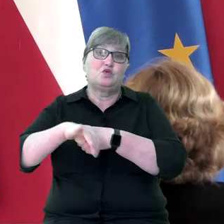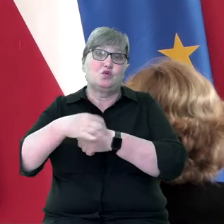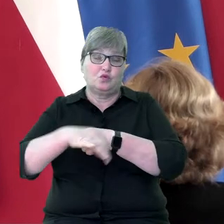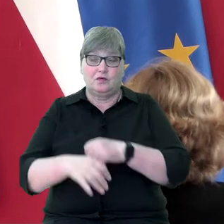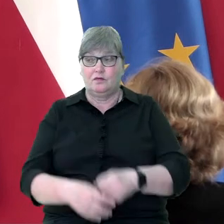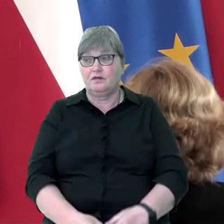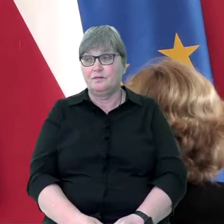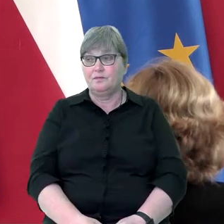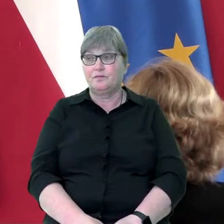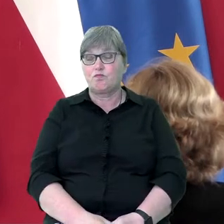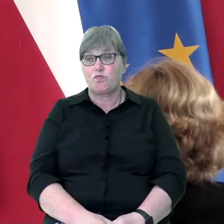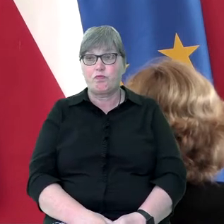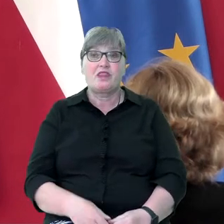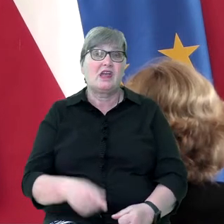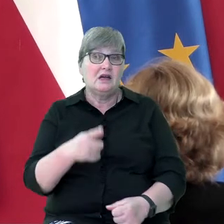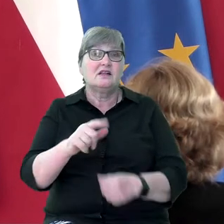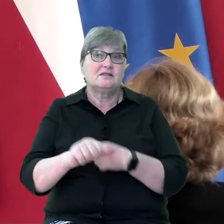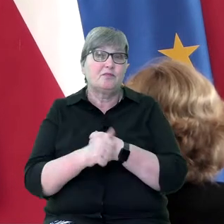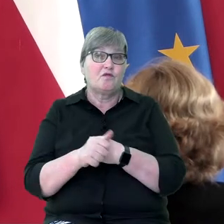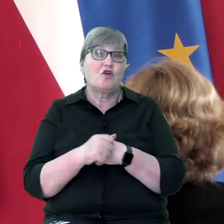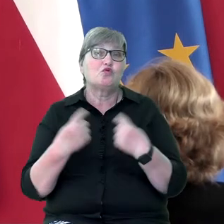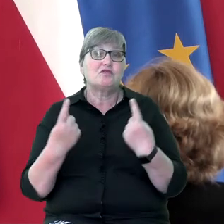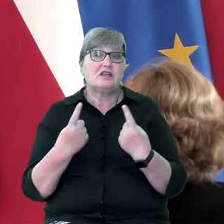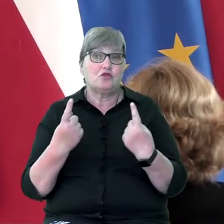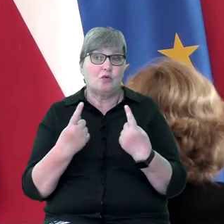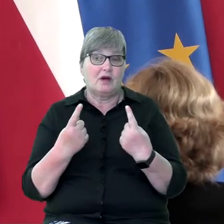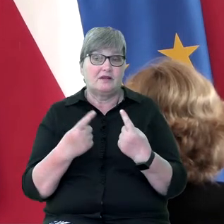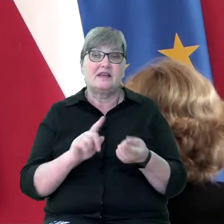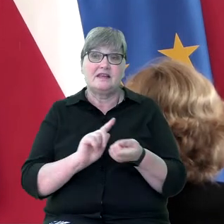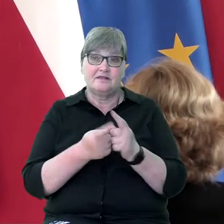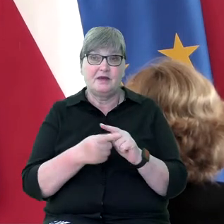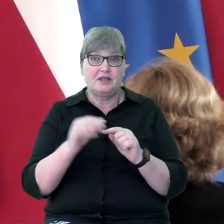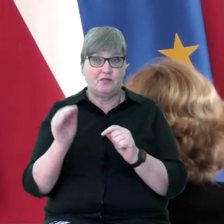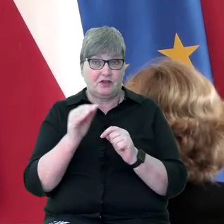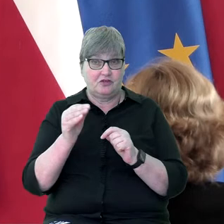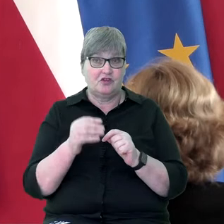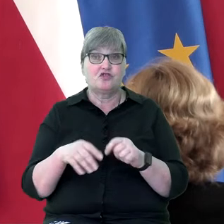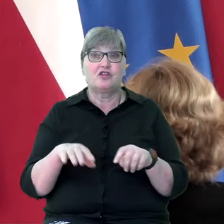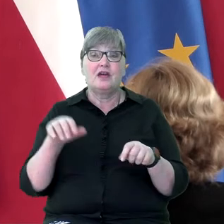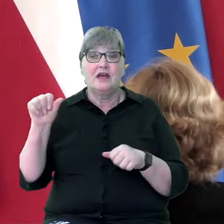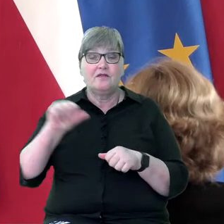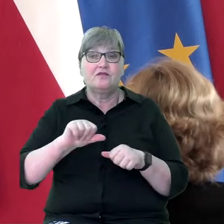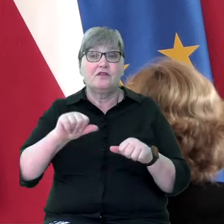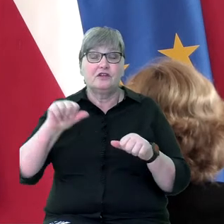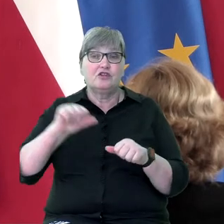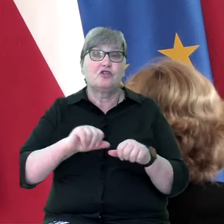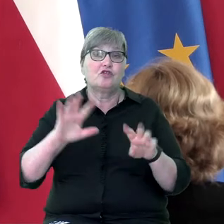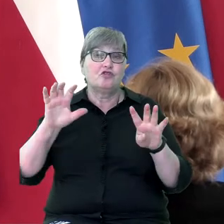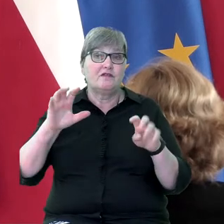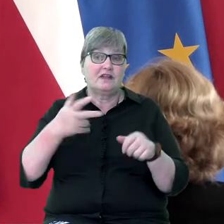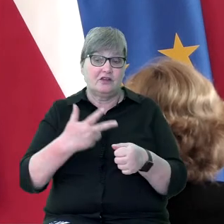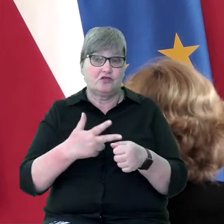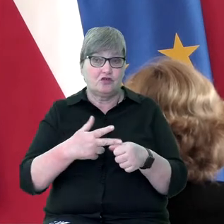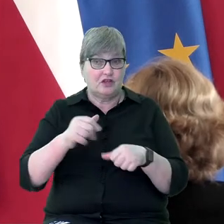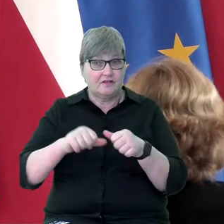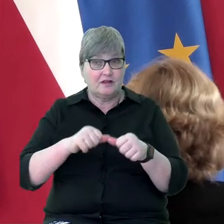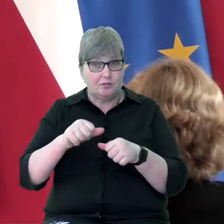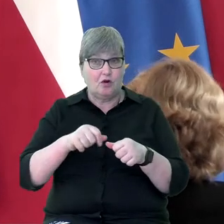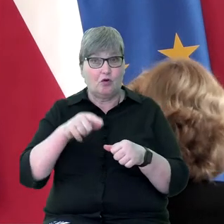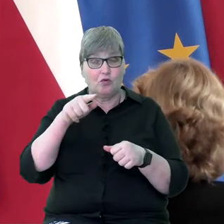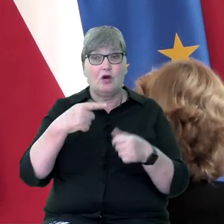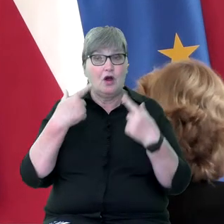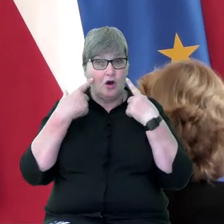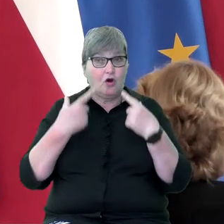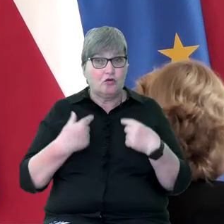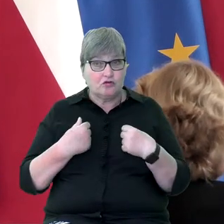wykształcenia. Sytuacja jeszcze się zmieniła w 1932 roku, gdyż osoby posiadające nominacje na oficerów zawodowych nawet